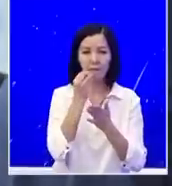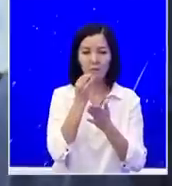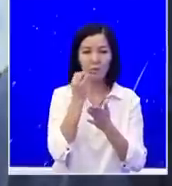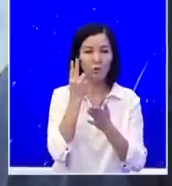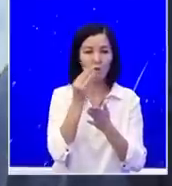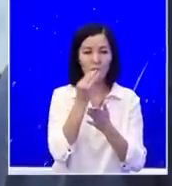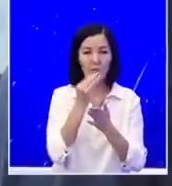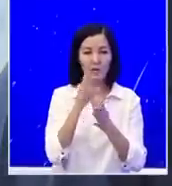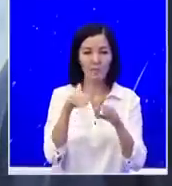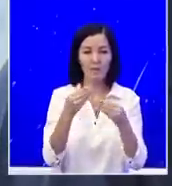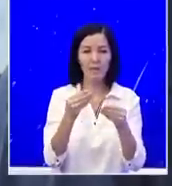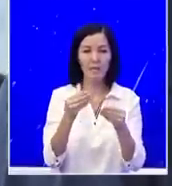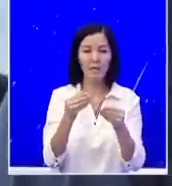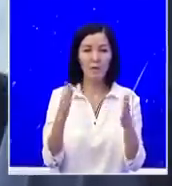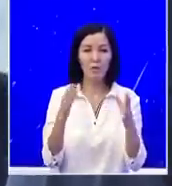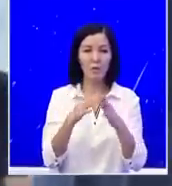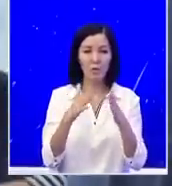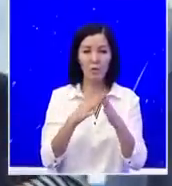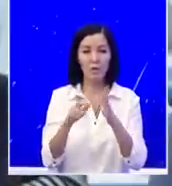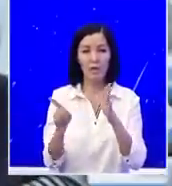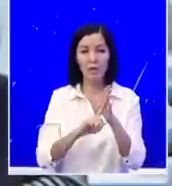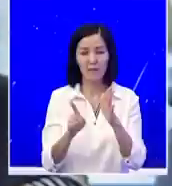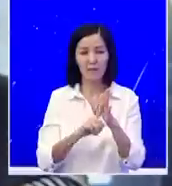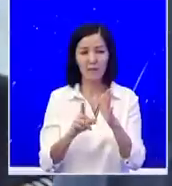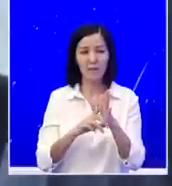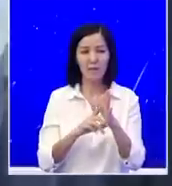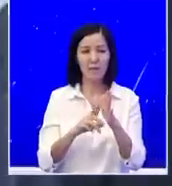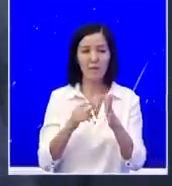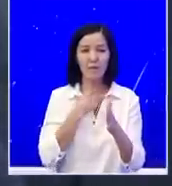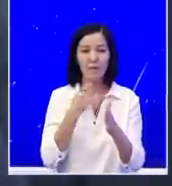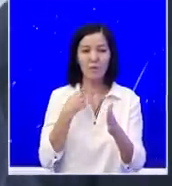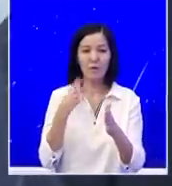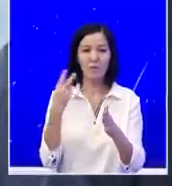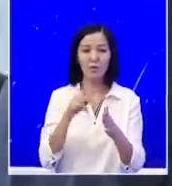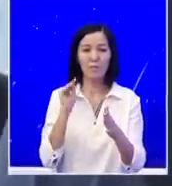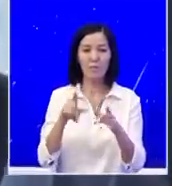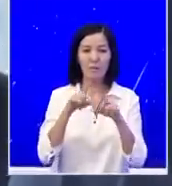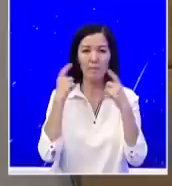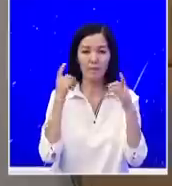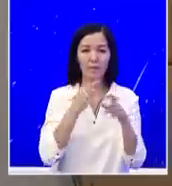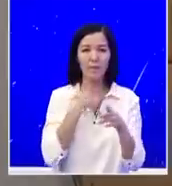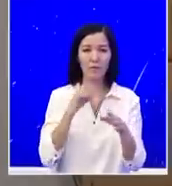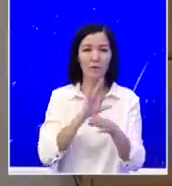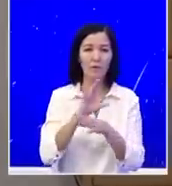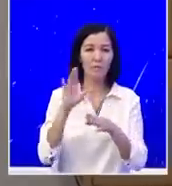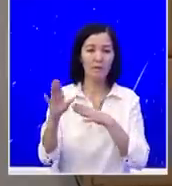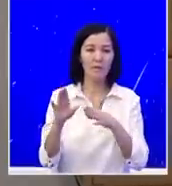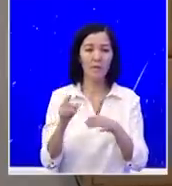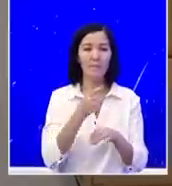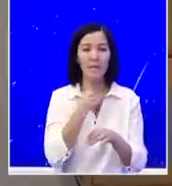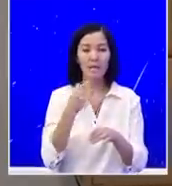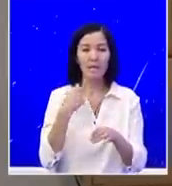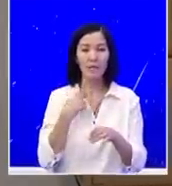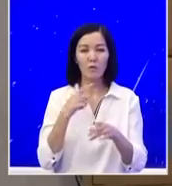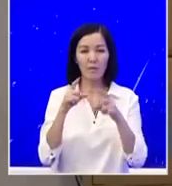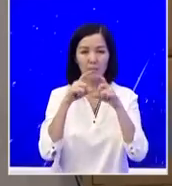и развозка тегін бізде. Талдықорған регион аптекаларына жіберіп жатырмыз. Қазір 20 мыңда уже жібердік Талдықорғанға. Орталық тек медициналық